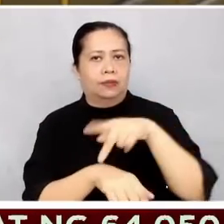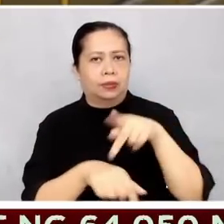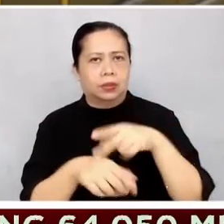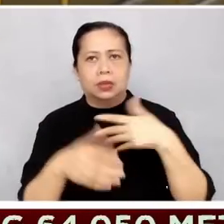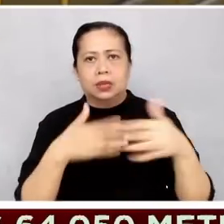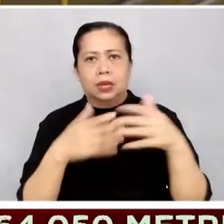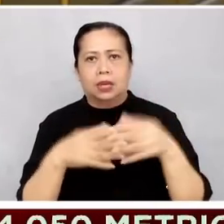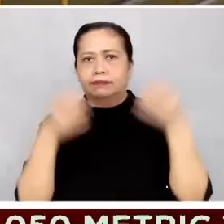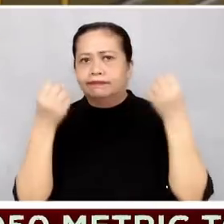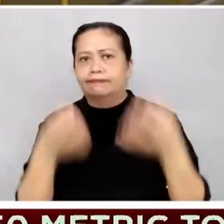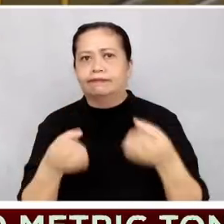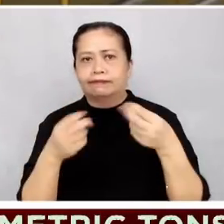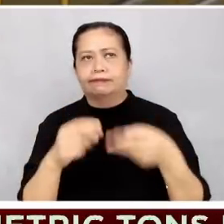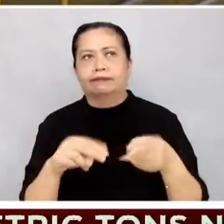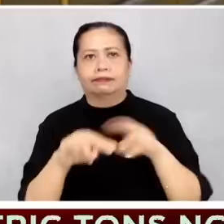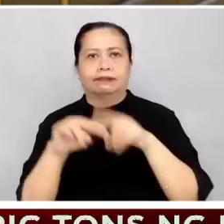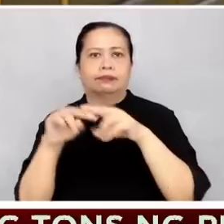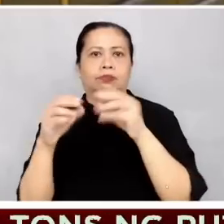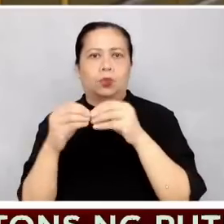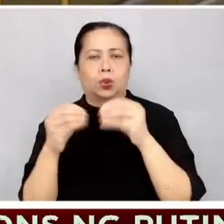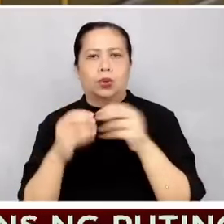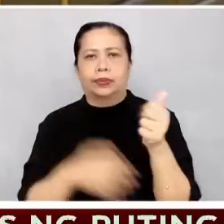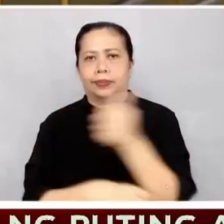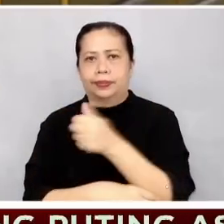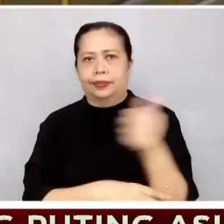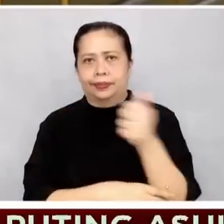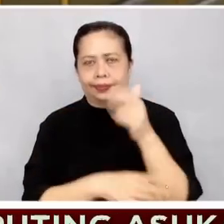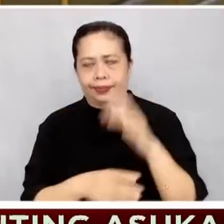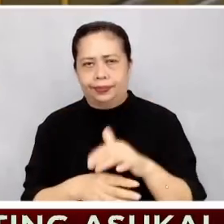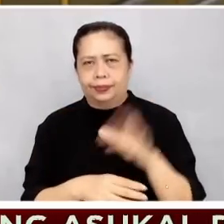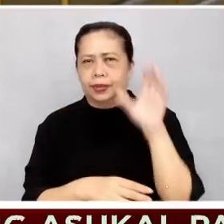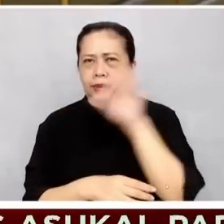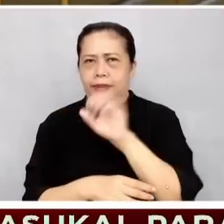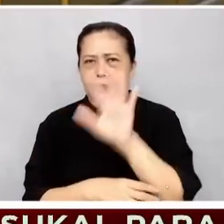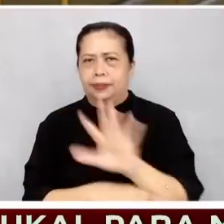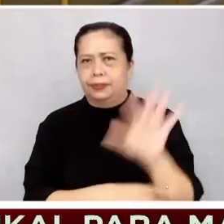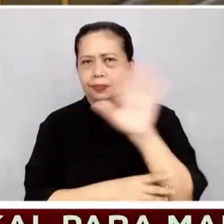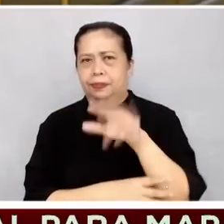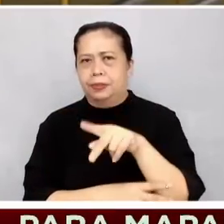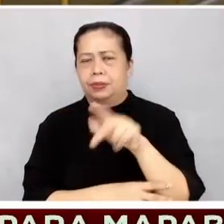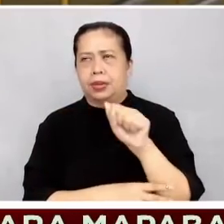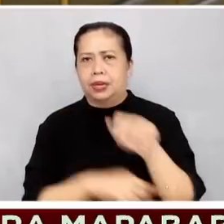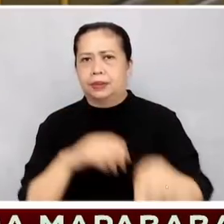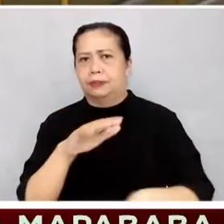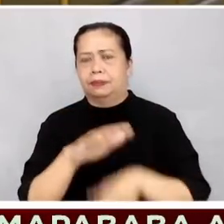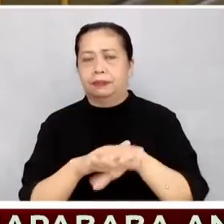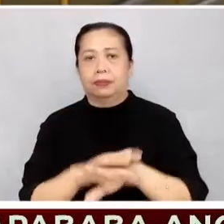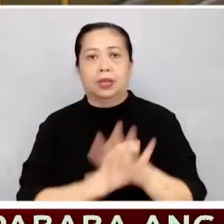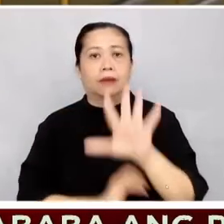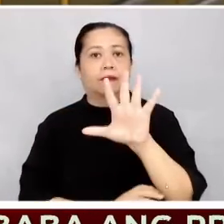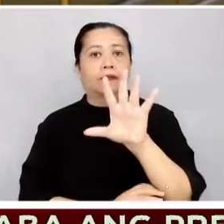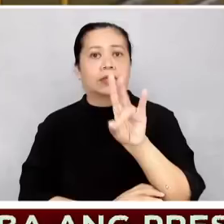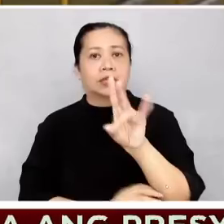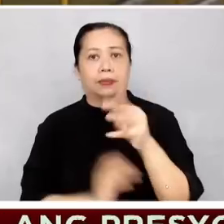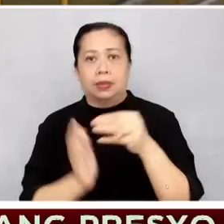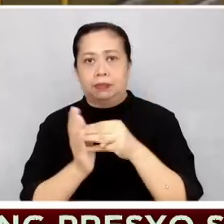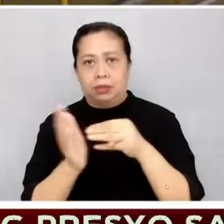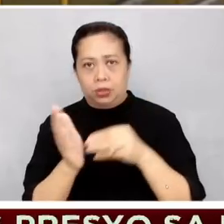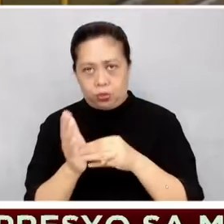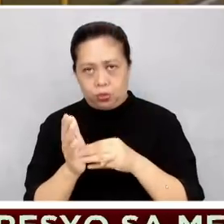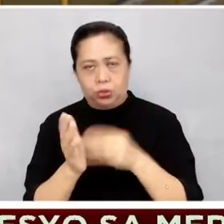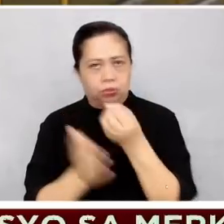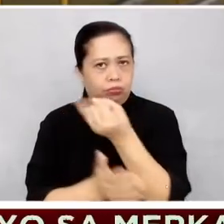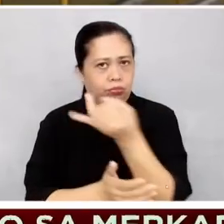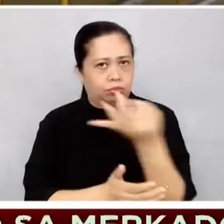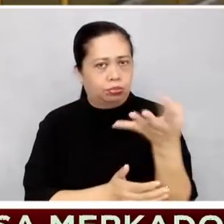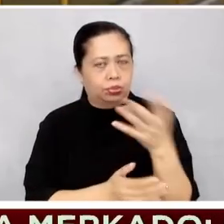yung bilang ng mga biyahero. At sa tansya ng PPA, papalo sa 57 million ang bilang ng